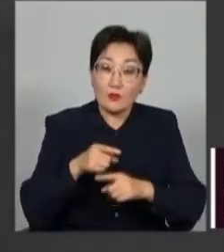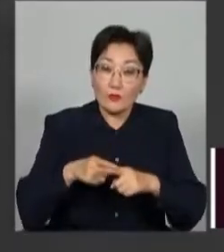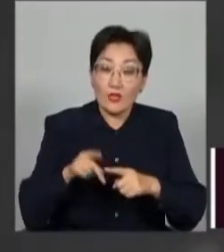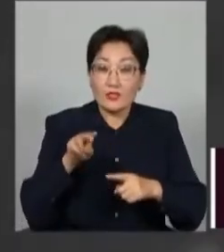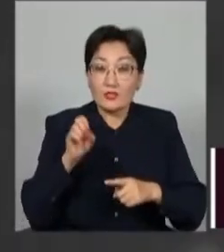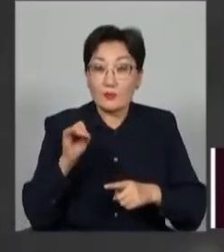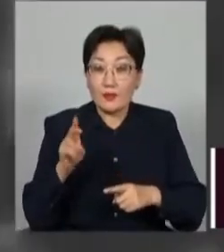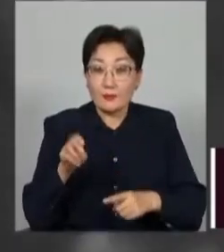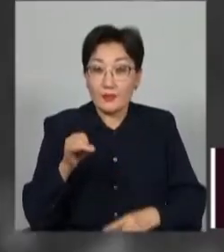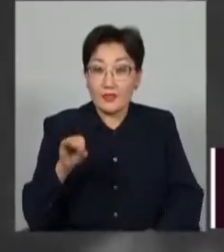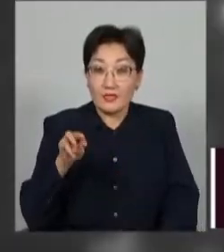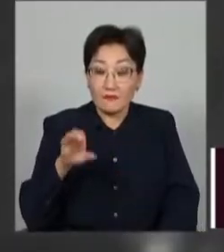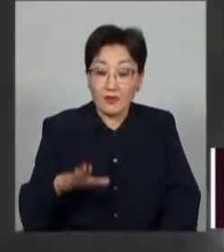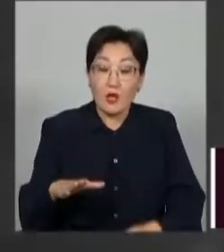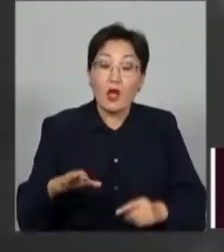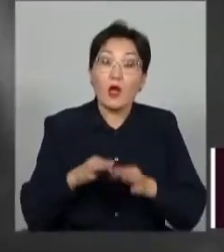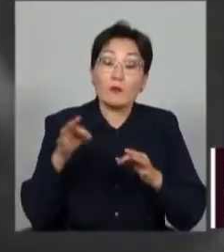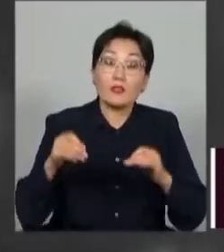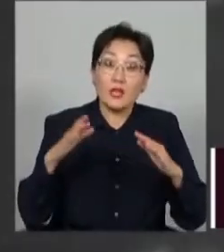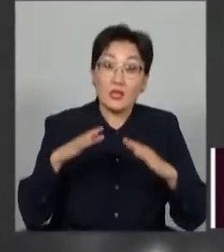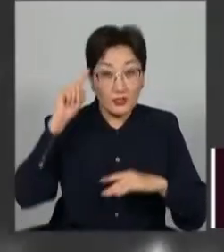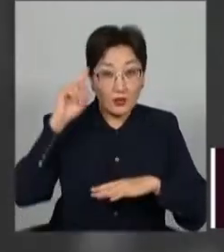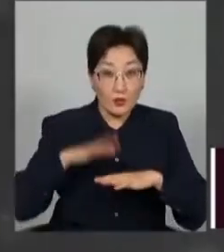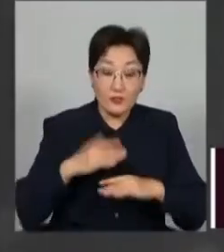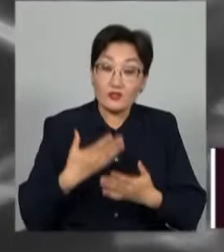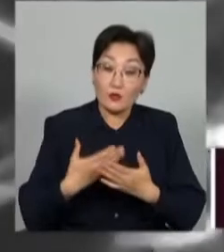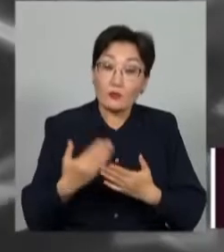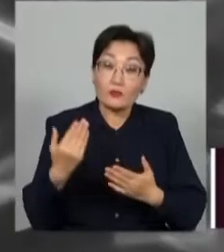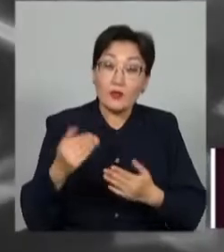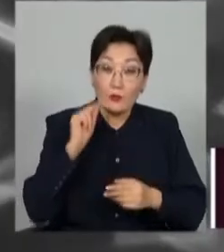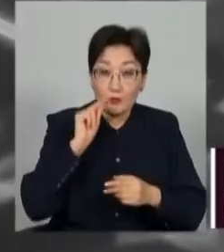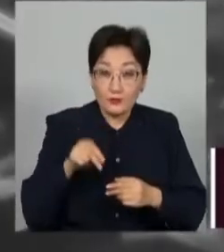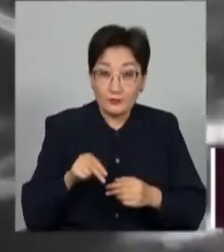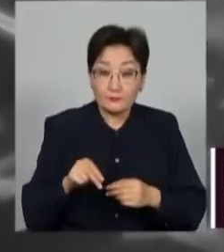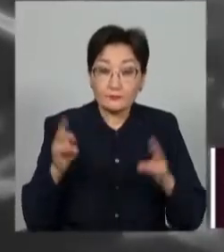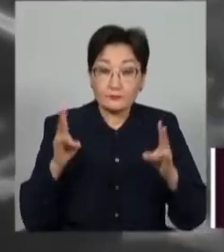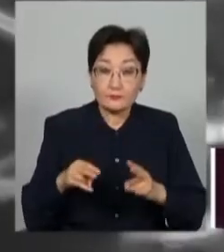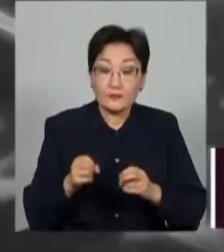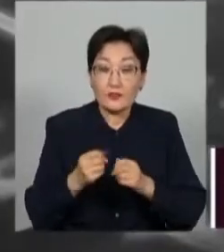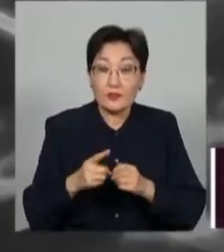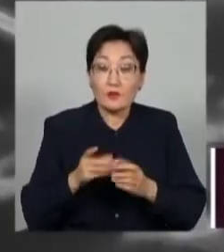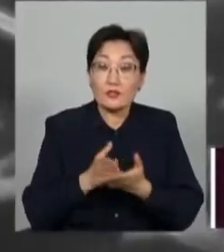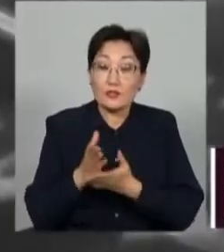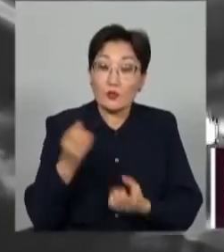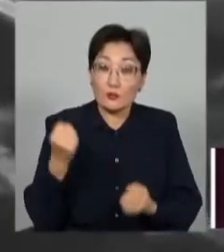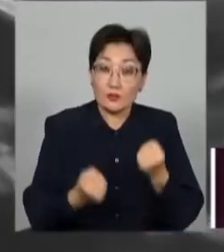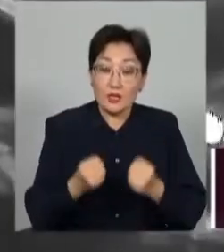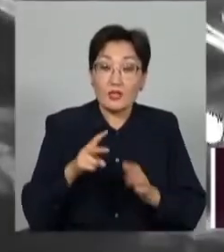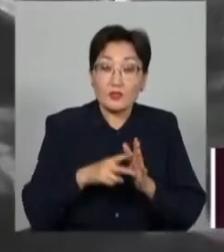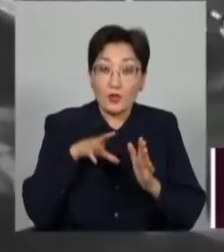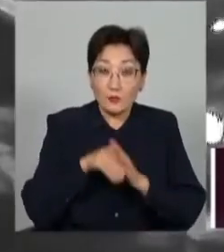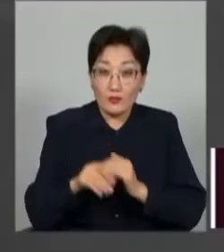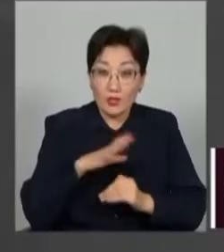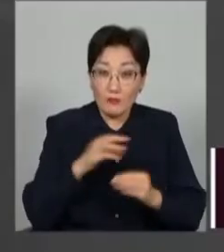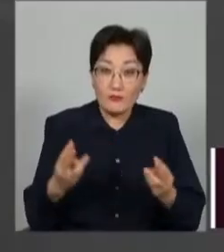и Айтиева и возле здания областного акимата. Предполагается, что обвиняемый повредил 11 служебных машин. 7 из них